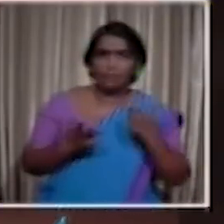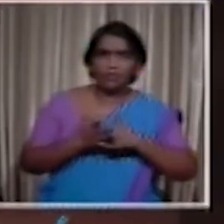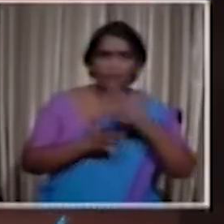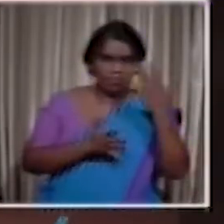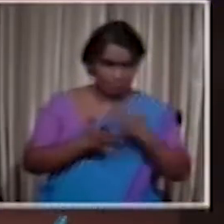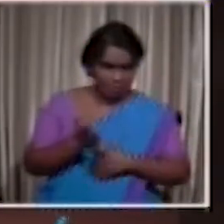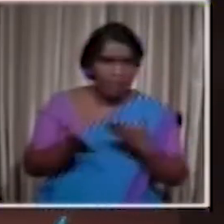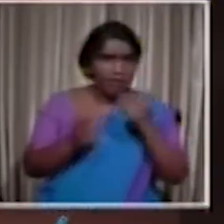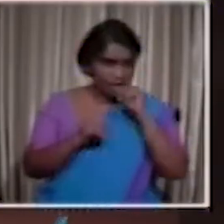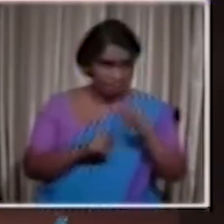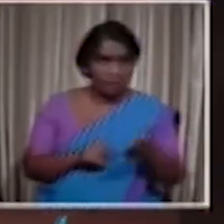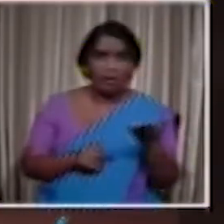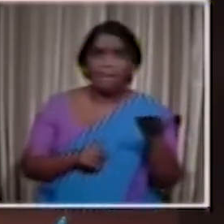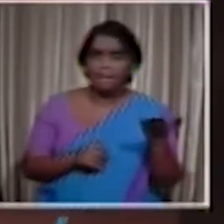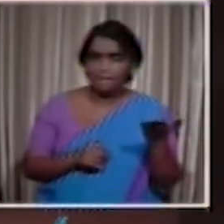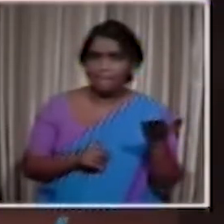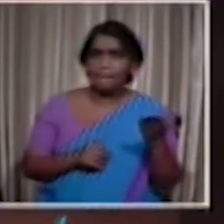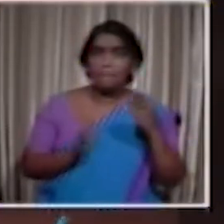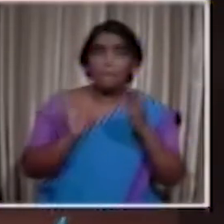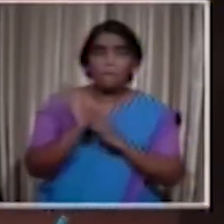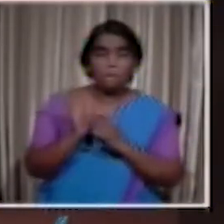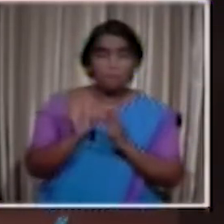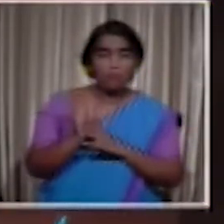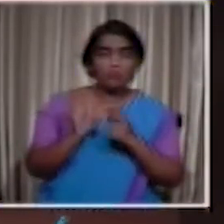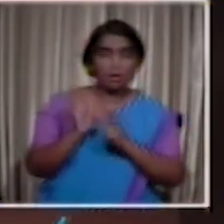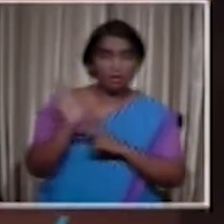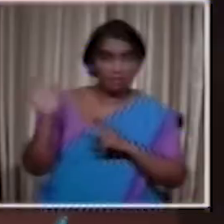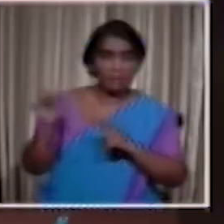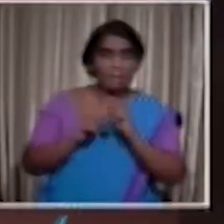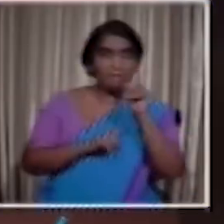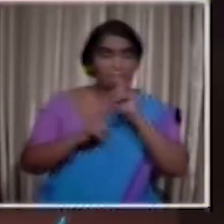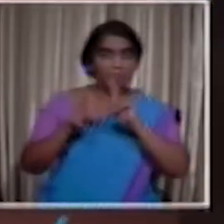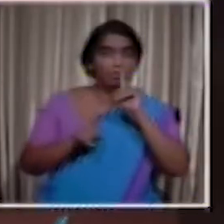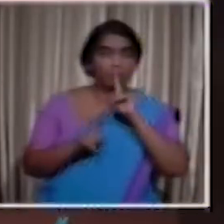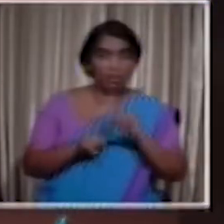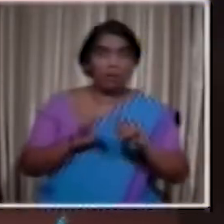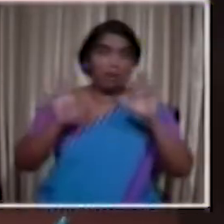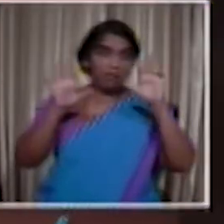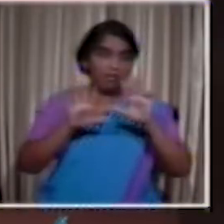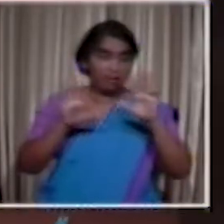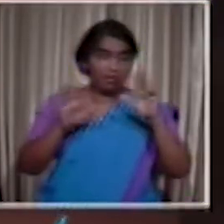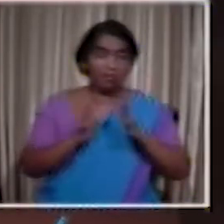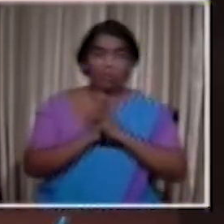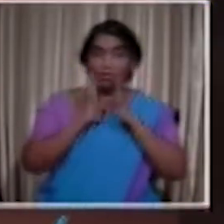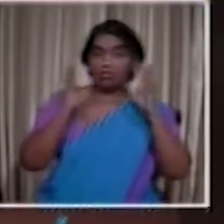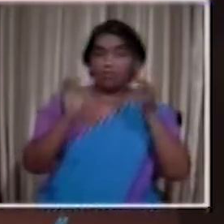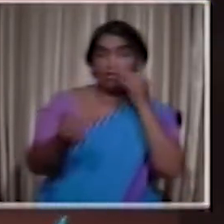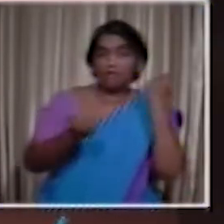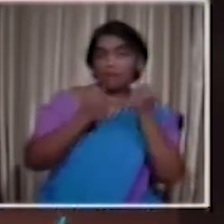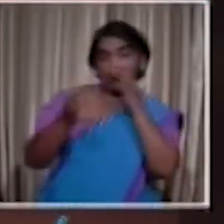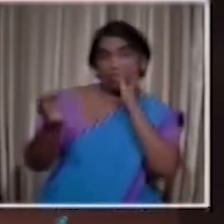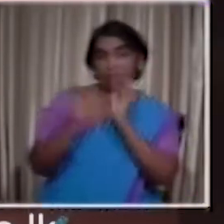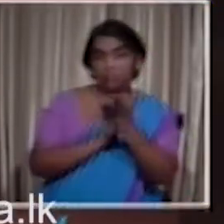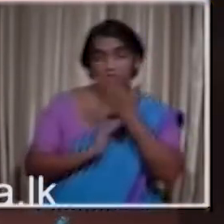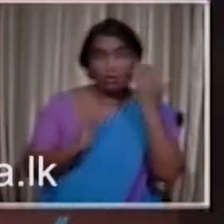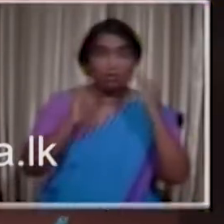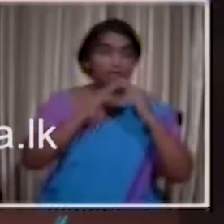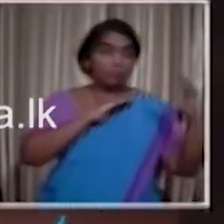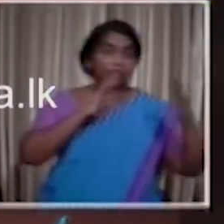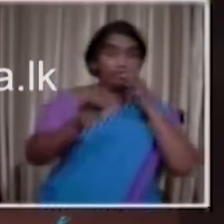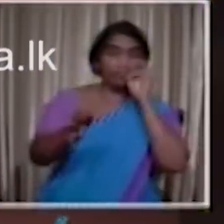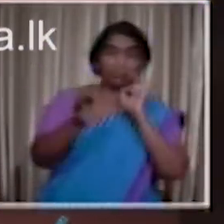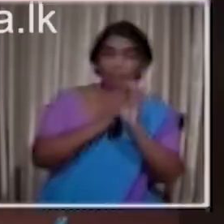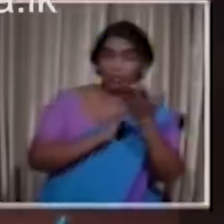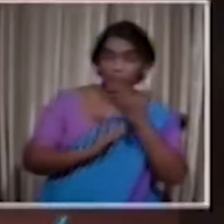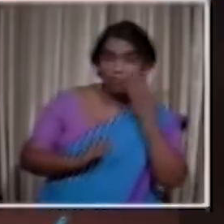තිබෙනවා. ඒ අතර මනුෂ්‍ය නානක්කාර මන්ත්‍රීවර මේ පාර්ලිමේන්තුවේදී කියන නම විනිද ලොකු වාහන ගිනි ගන්න පුළුවන් ලොකු නිවෙස් ගිනි ගන්න